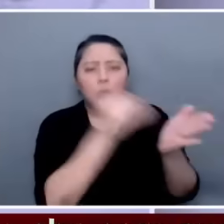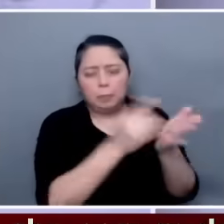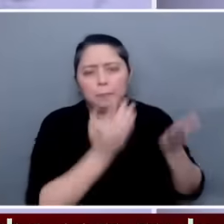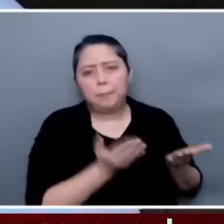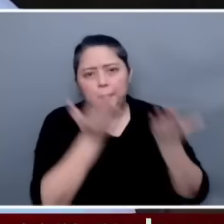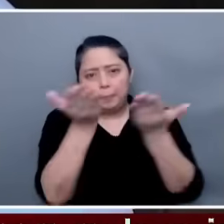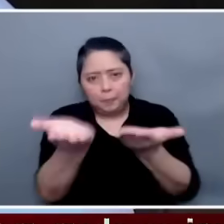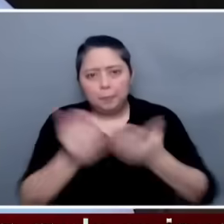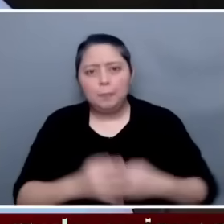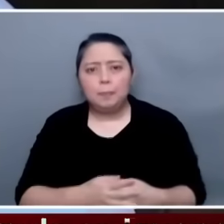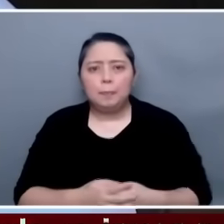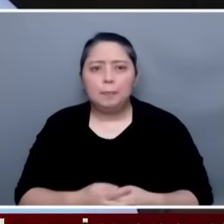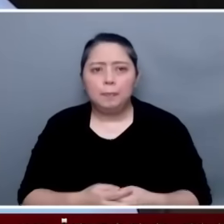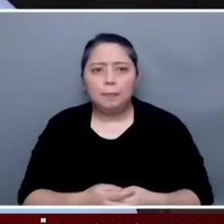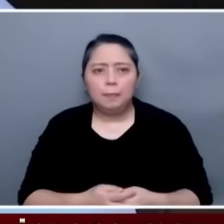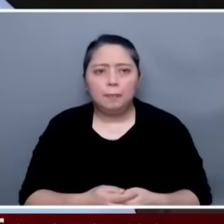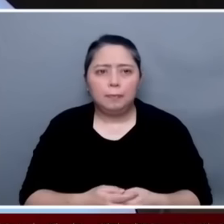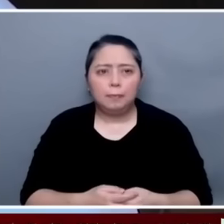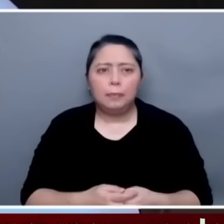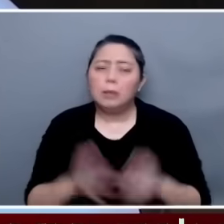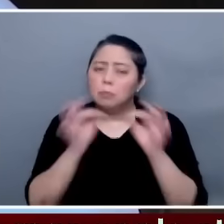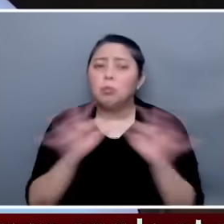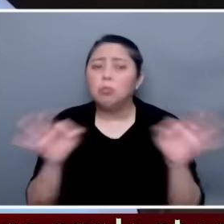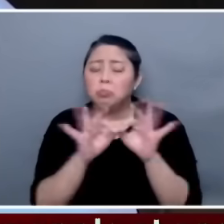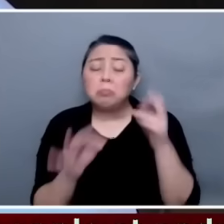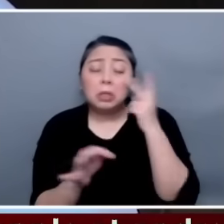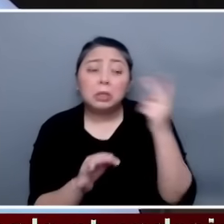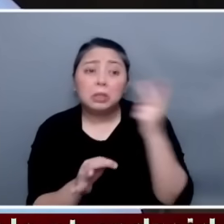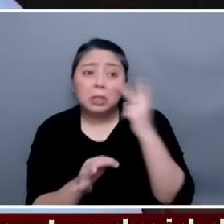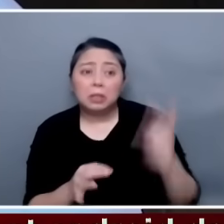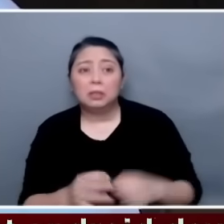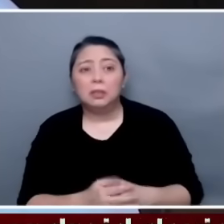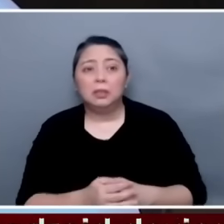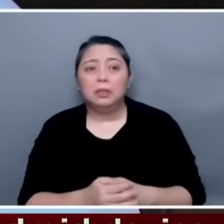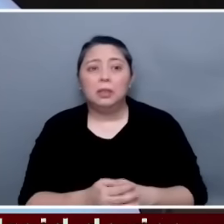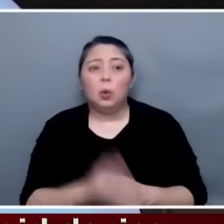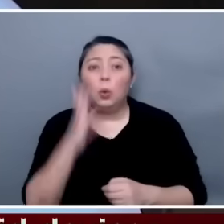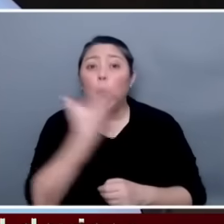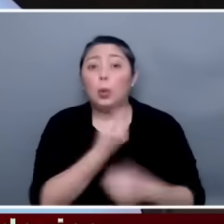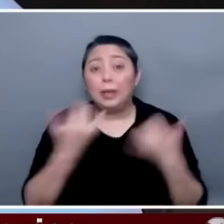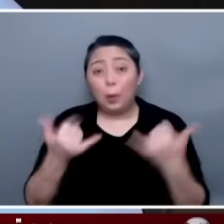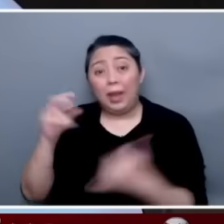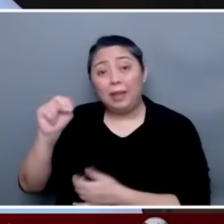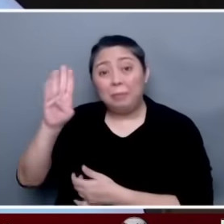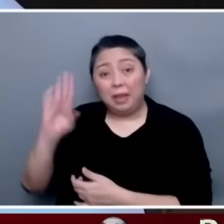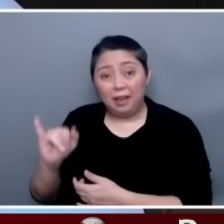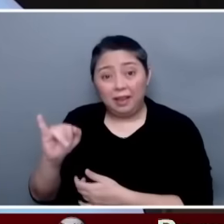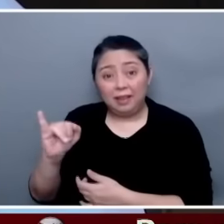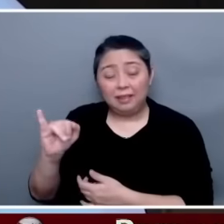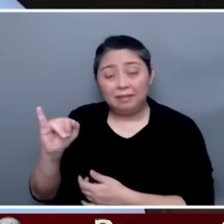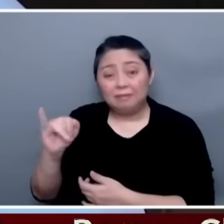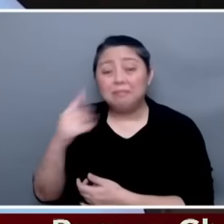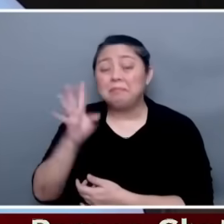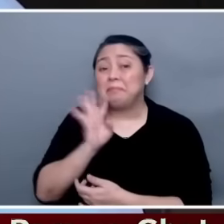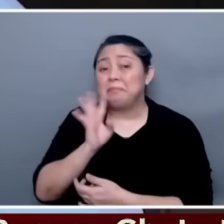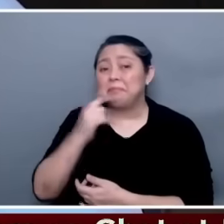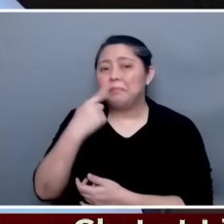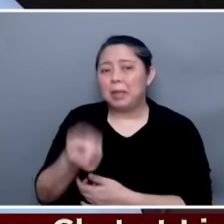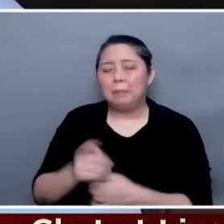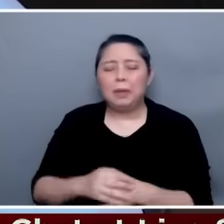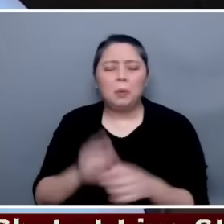hindi masasubstantiate yun. So doon lang kung ano lang yung may financial statement, yung may project